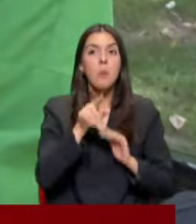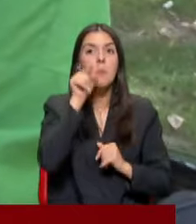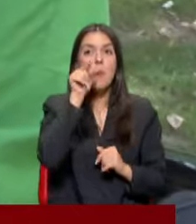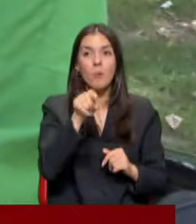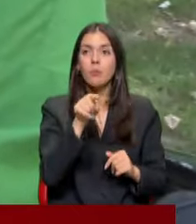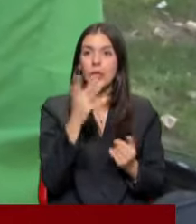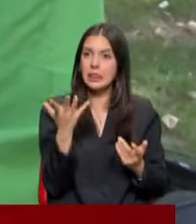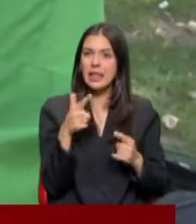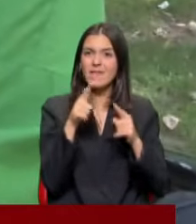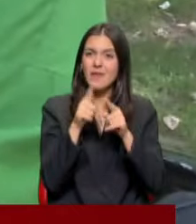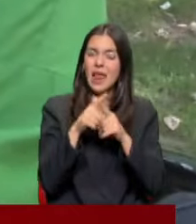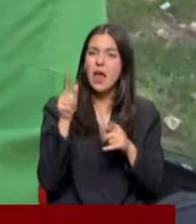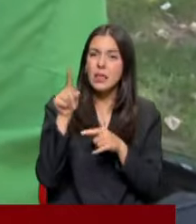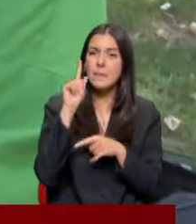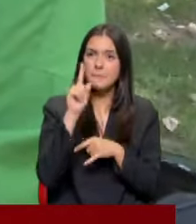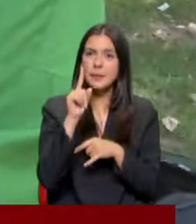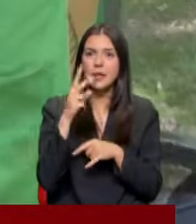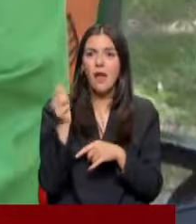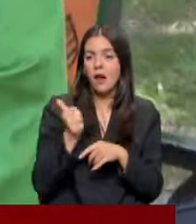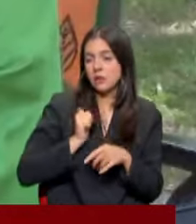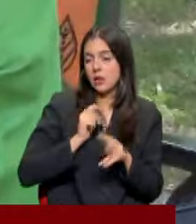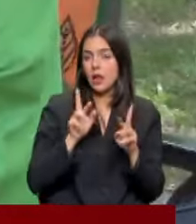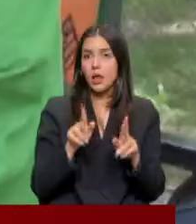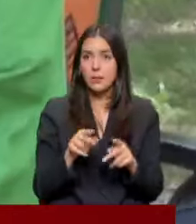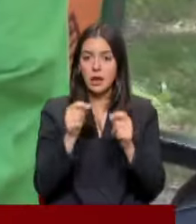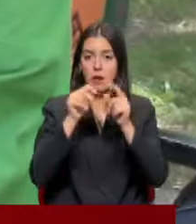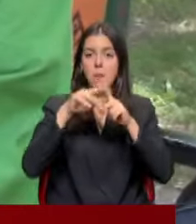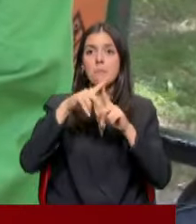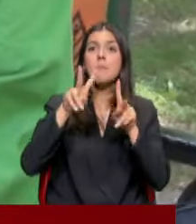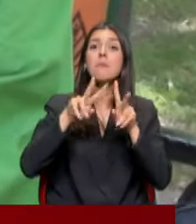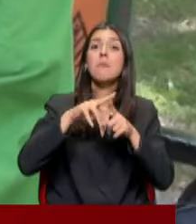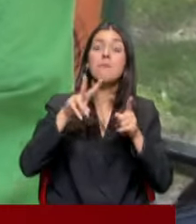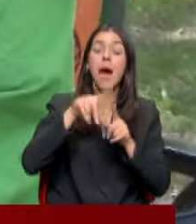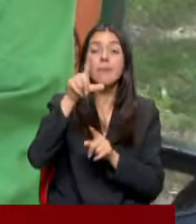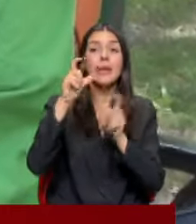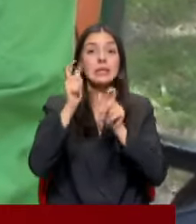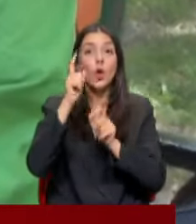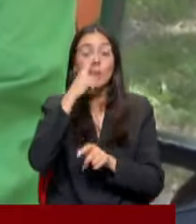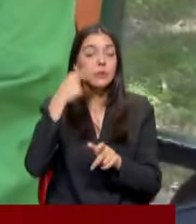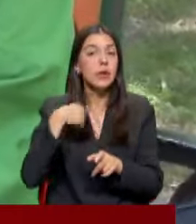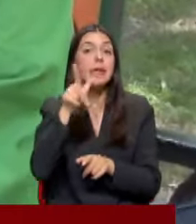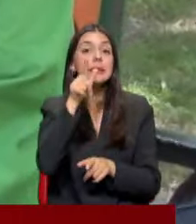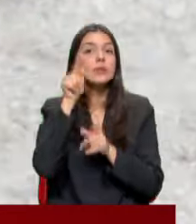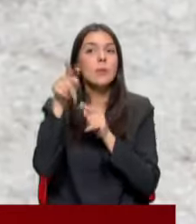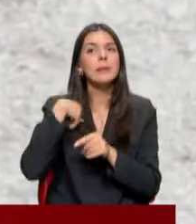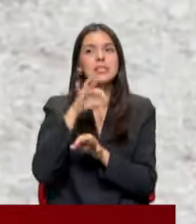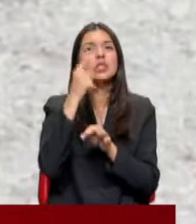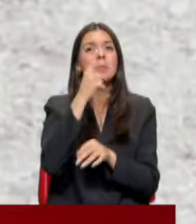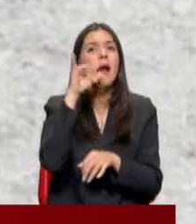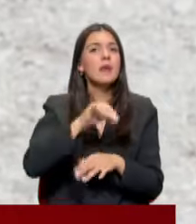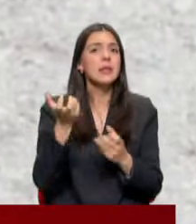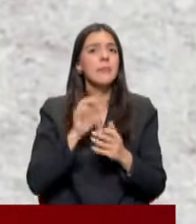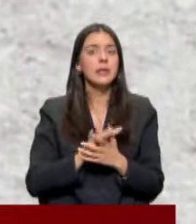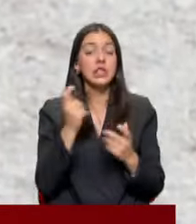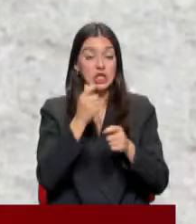Ferhat Nasıroğlu'nun demek ki bir askeri gibi. Batman SGK İl Müdürü'ne sesleniyorum. Biz hiçbir hakkımızı almadık. İşçilerin